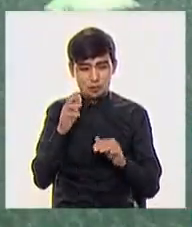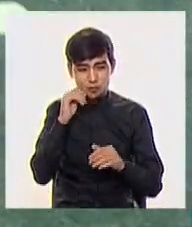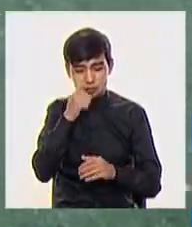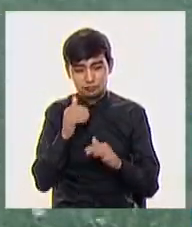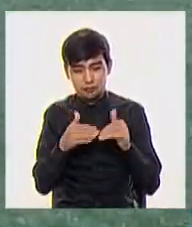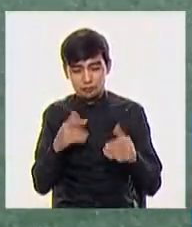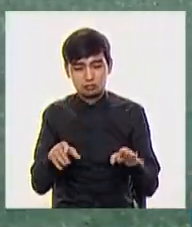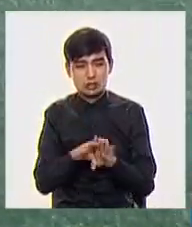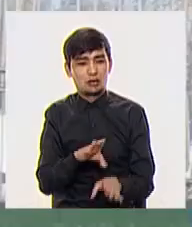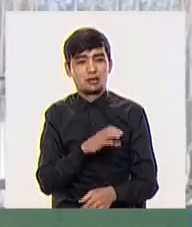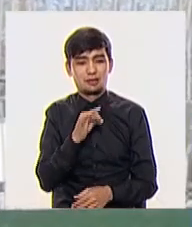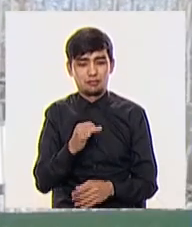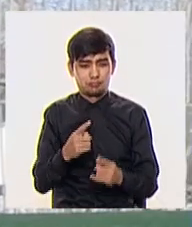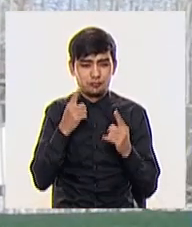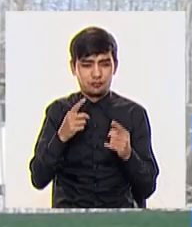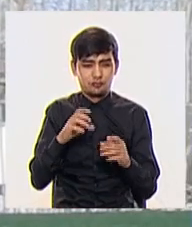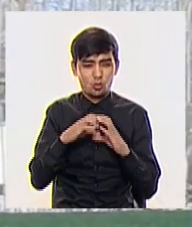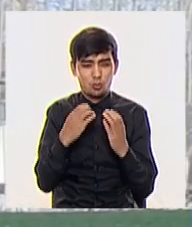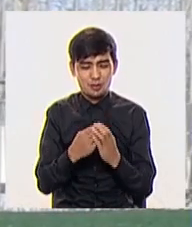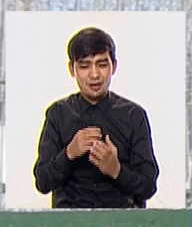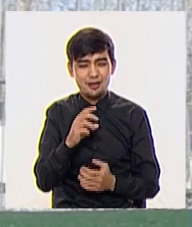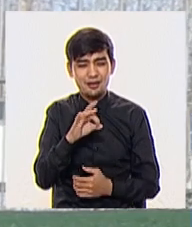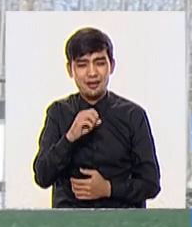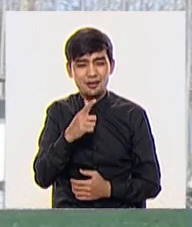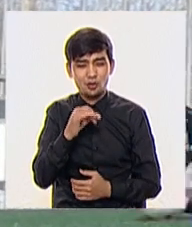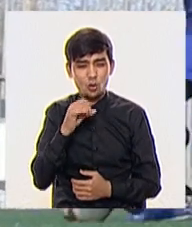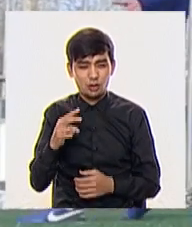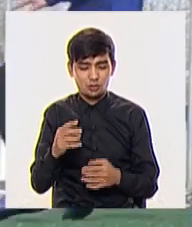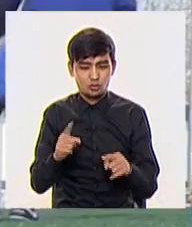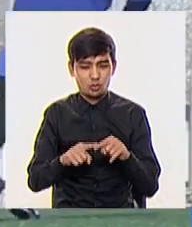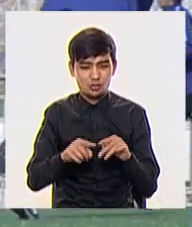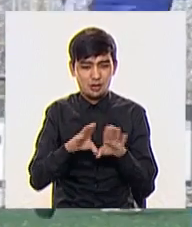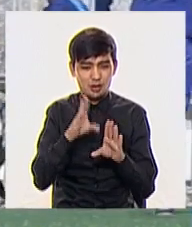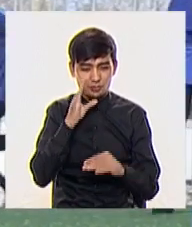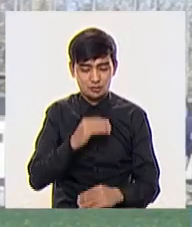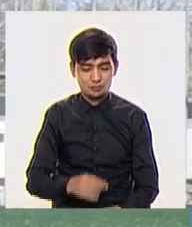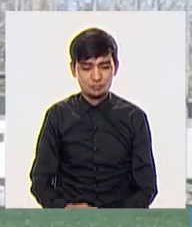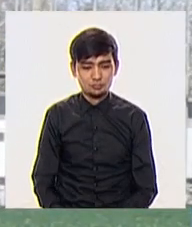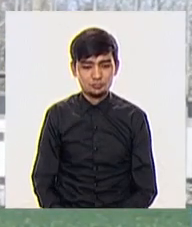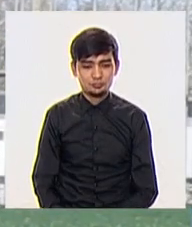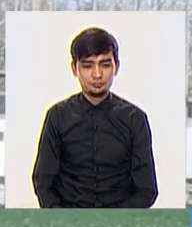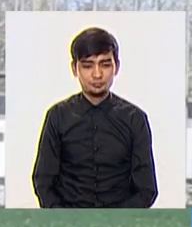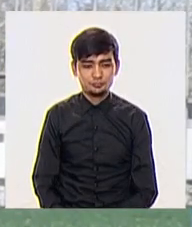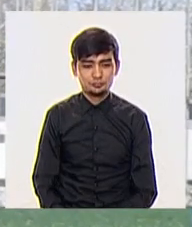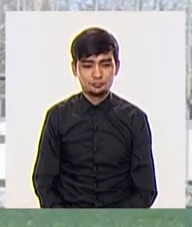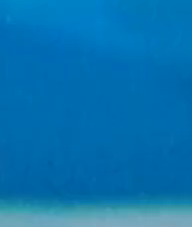на грани исчезновения крупнейший клуб региона инди-рок акимова юлдаш жубанов усть-каменогорск